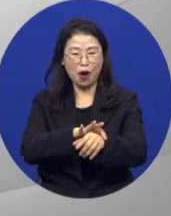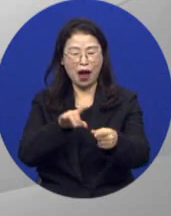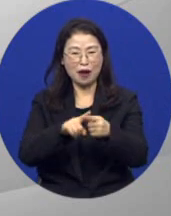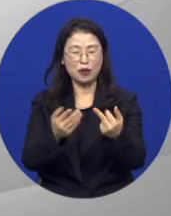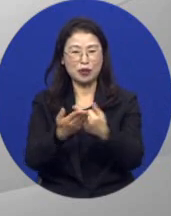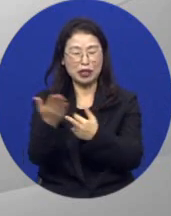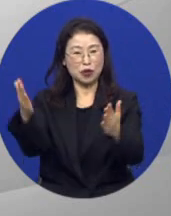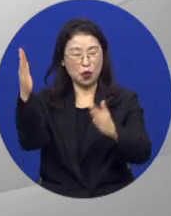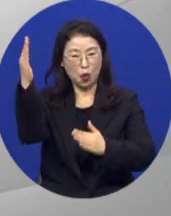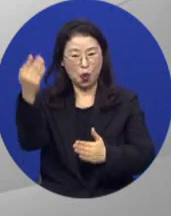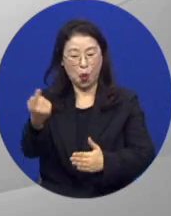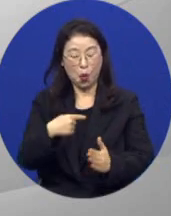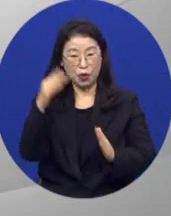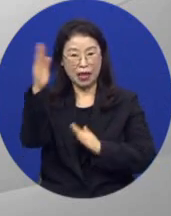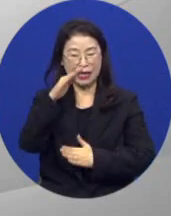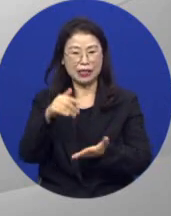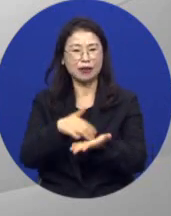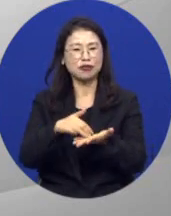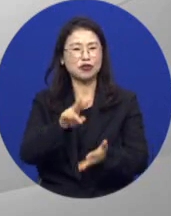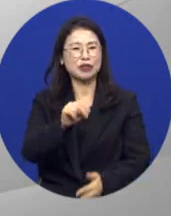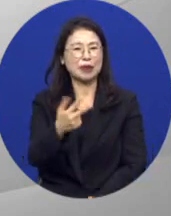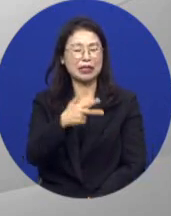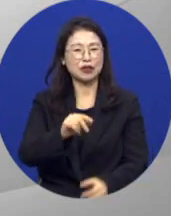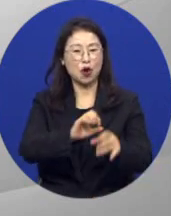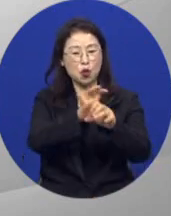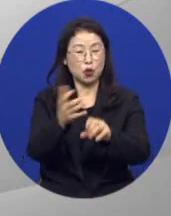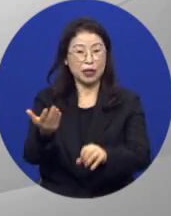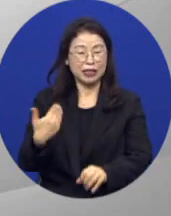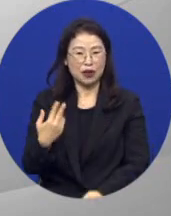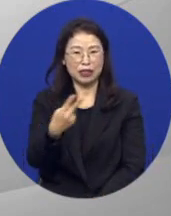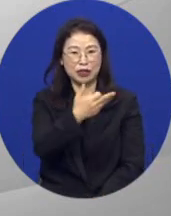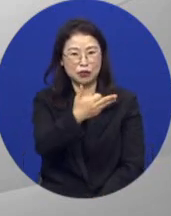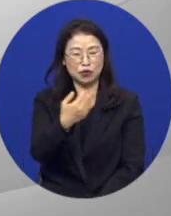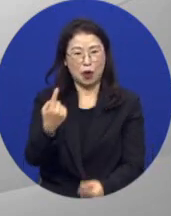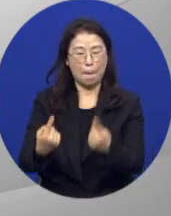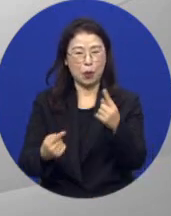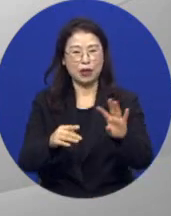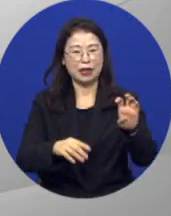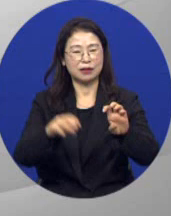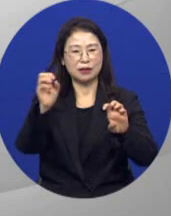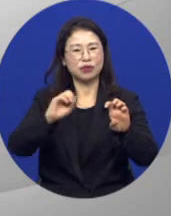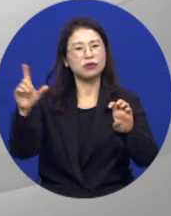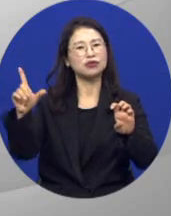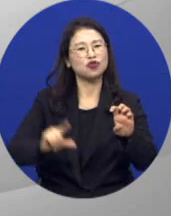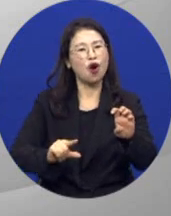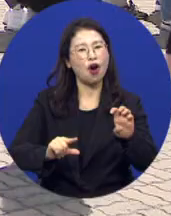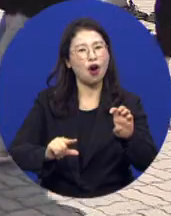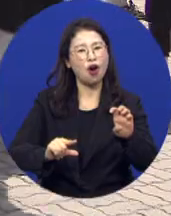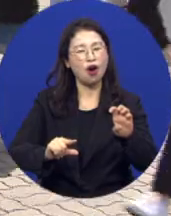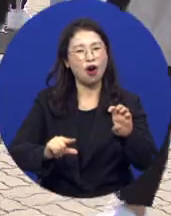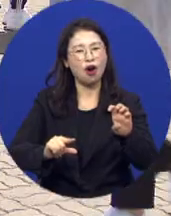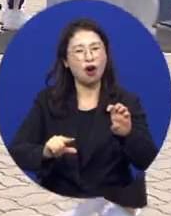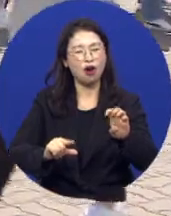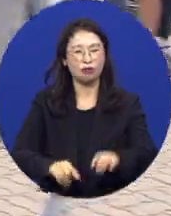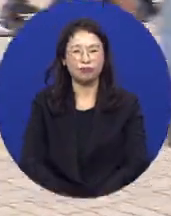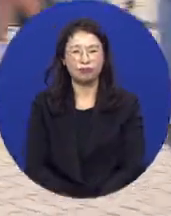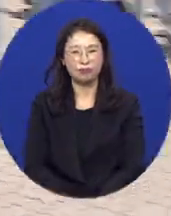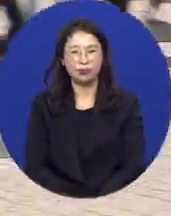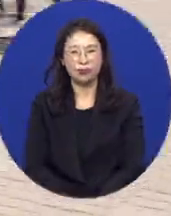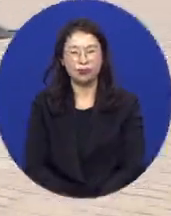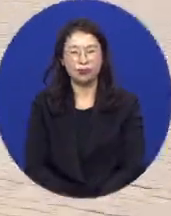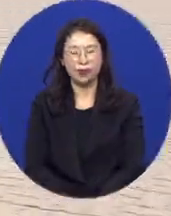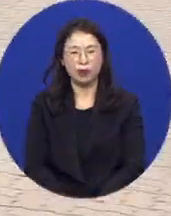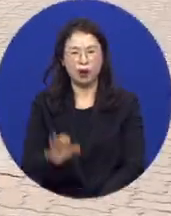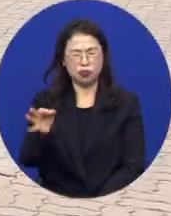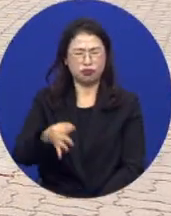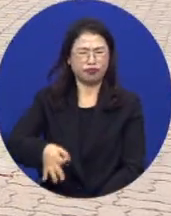학생들은 2만 7천여 명으로 코로나19 이전인 2019년보다 40% 줄었습니다. 높아진